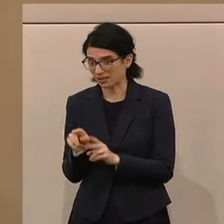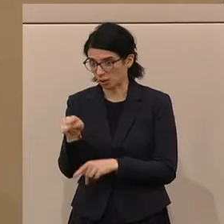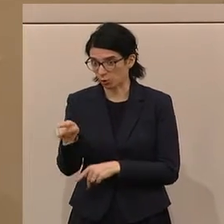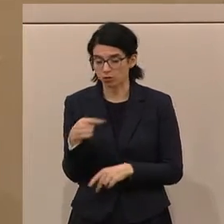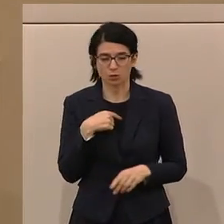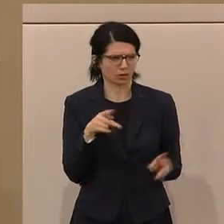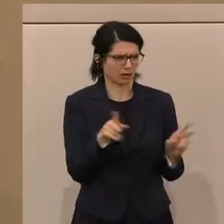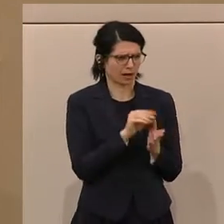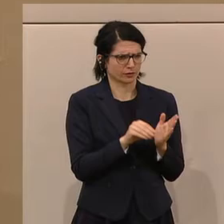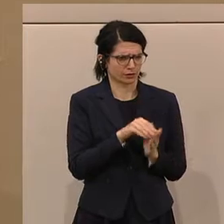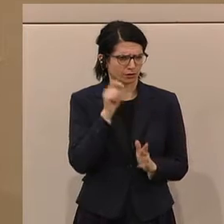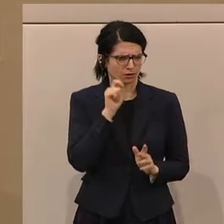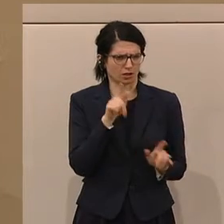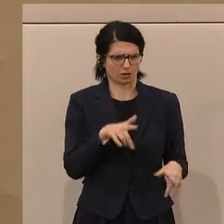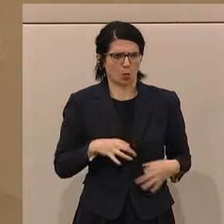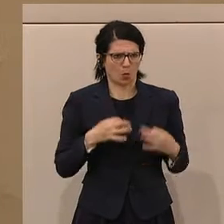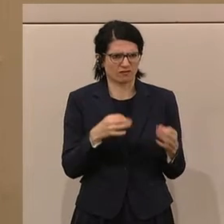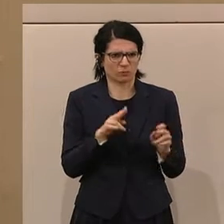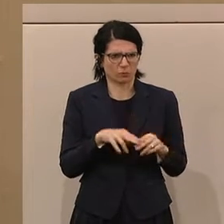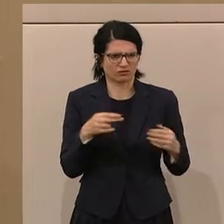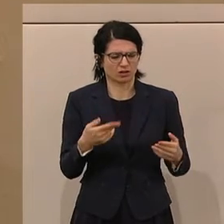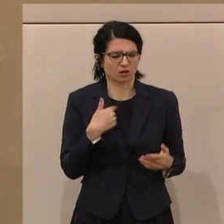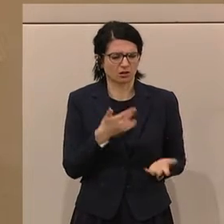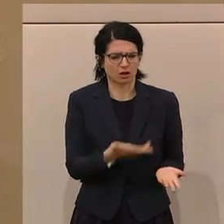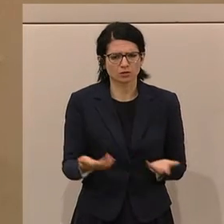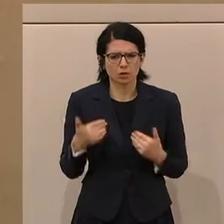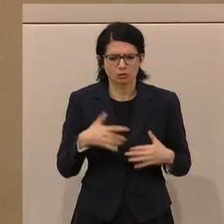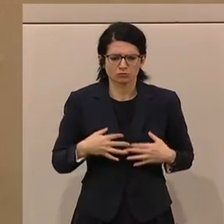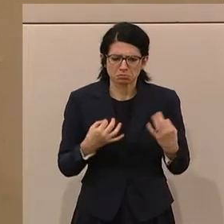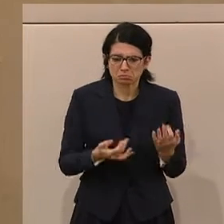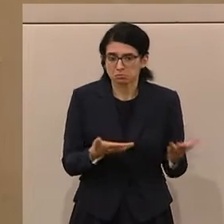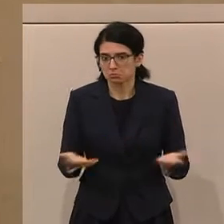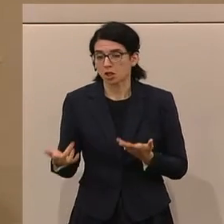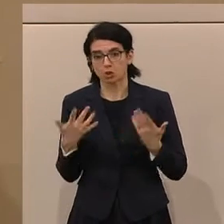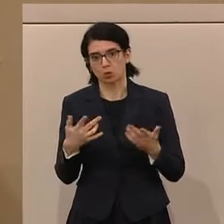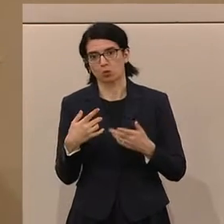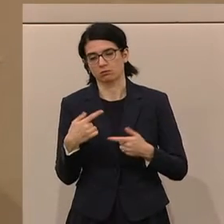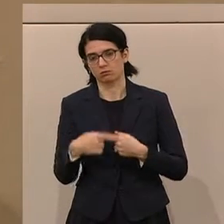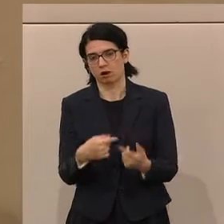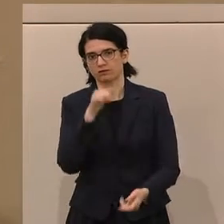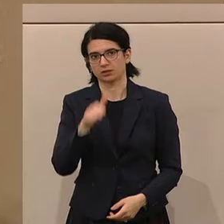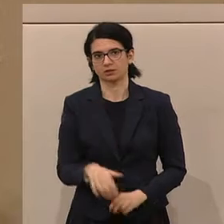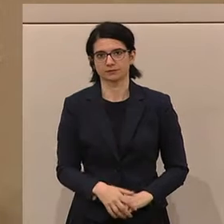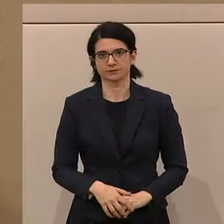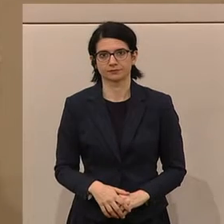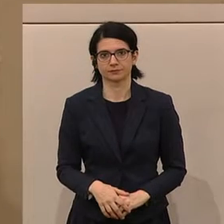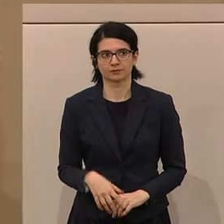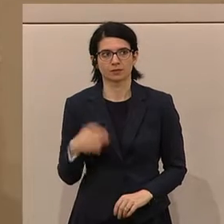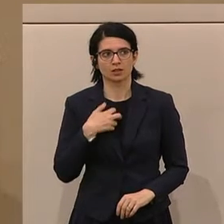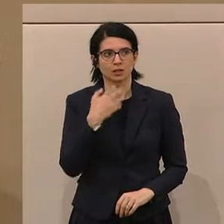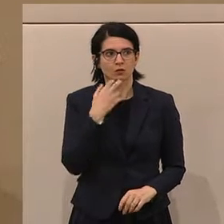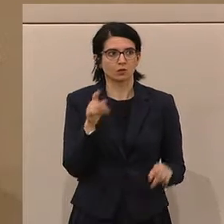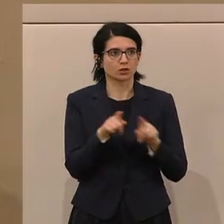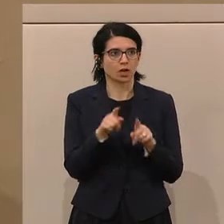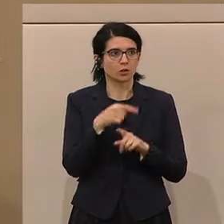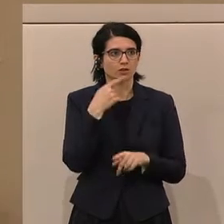kleine Sekretärin im Unfallkrankenhaus vielleicht. Auf deren Kosten soll man nicht einsparen. So wird es nicht funktionieren. Ich wollte in Wahrheit sozusagen auch